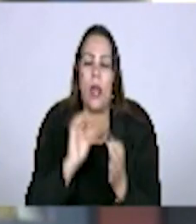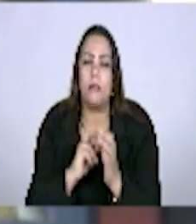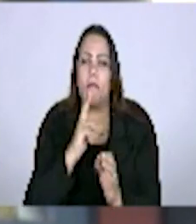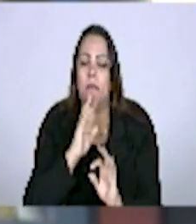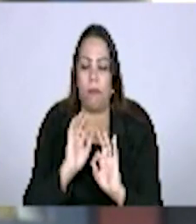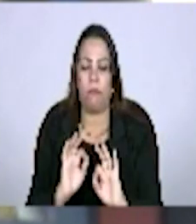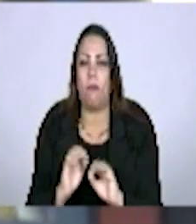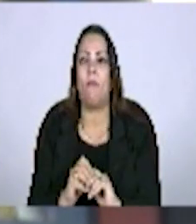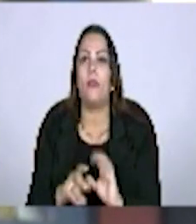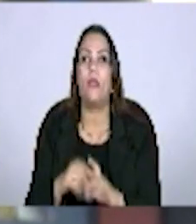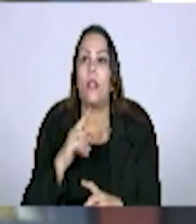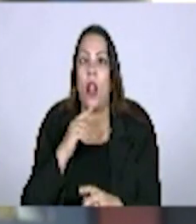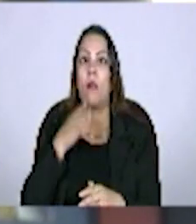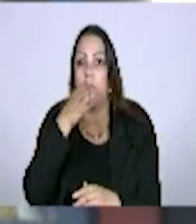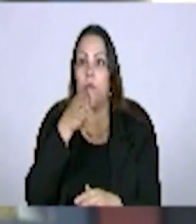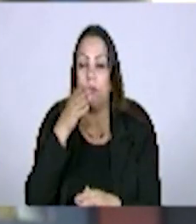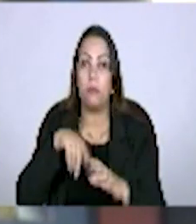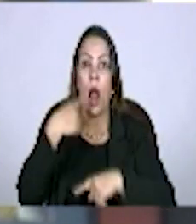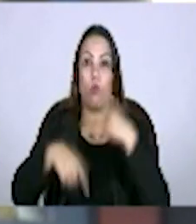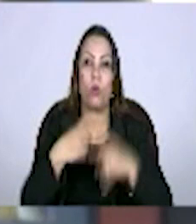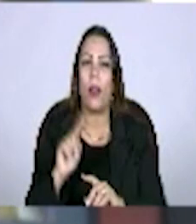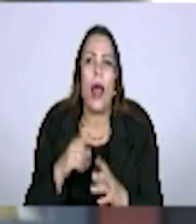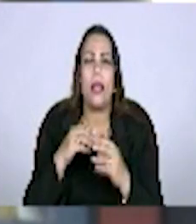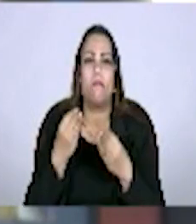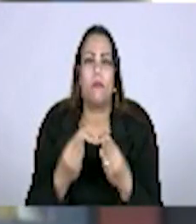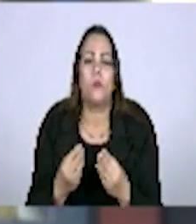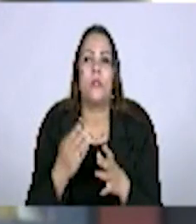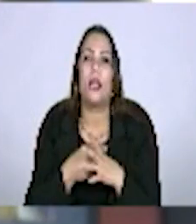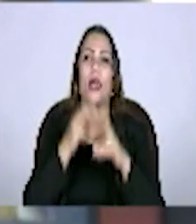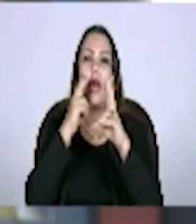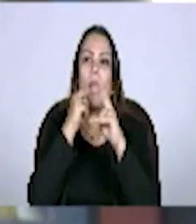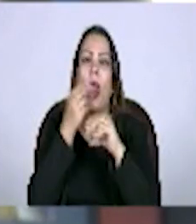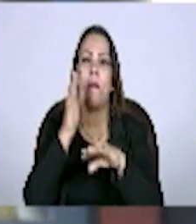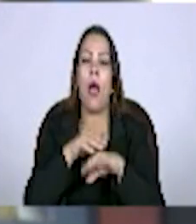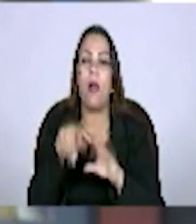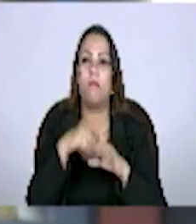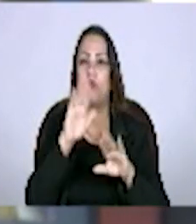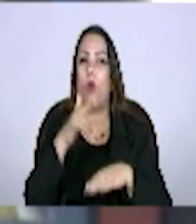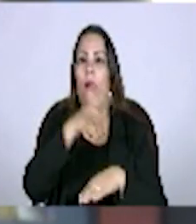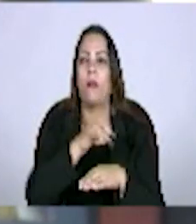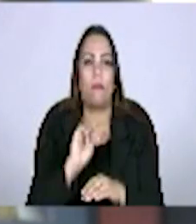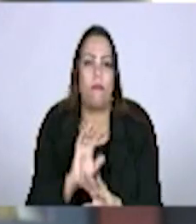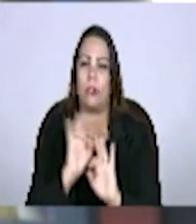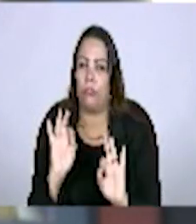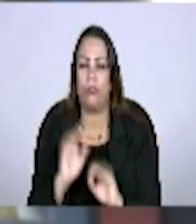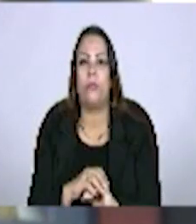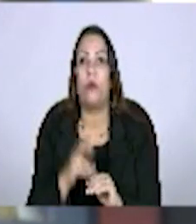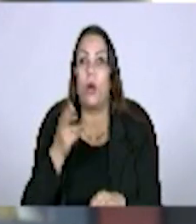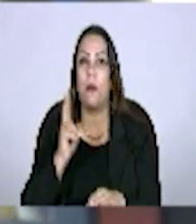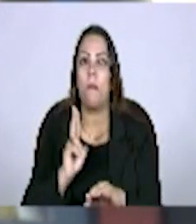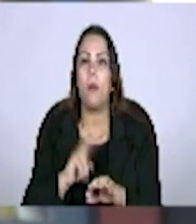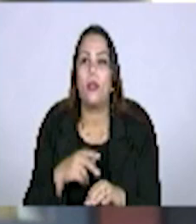الاخرين لا يزورهم اكثر مما يجب ولا يتحدث عنهم في غيابهم ولا